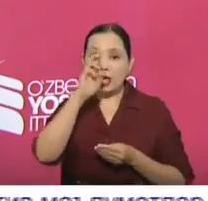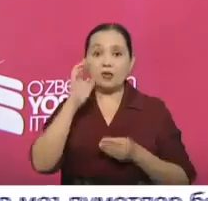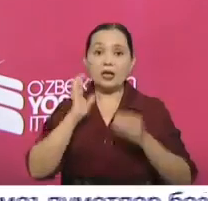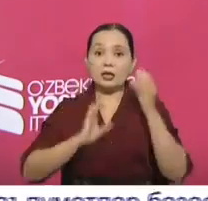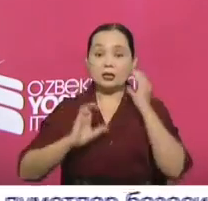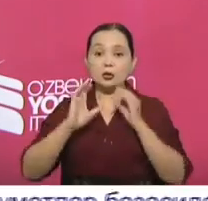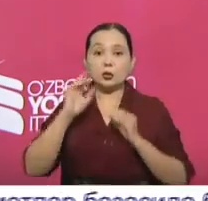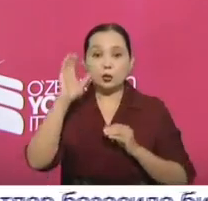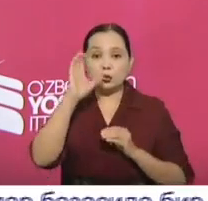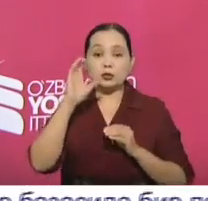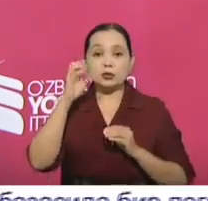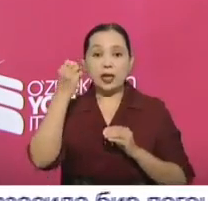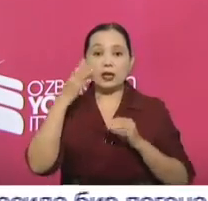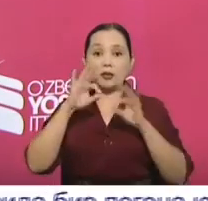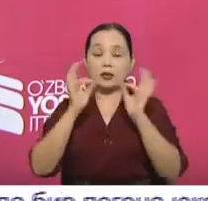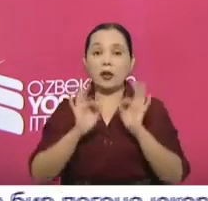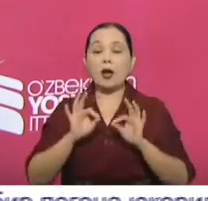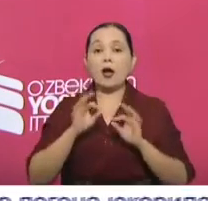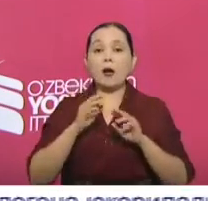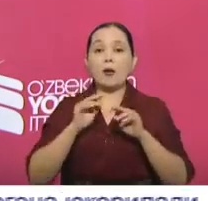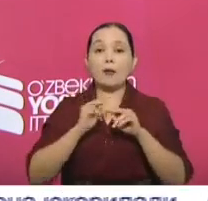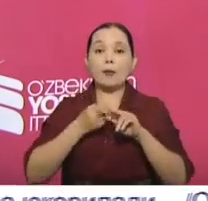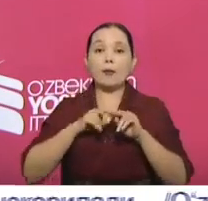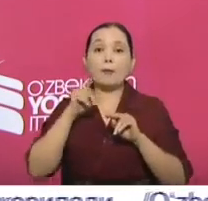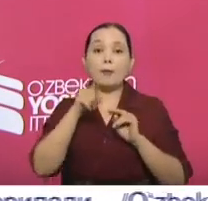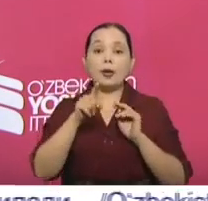институтида 1988 нафар талабаларга